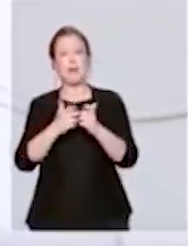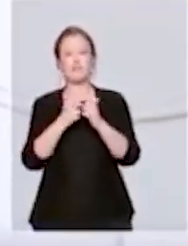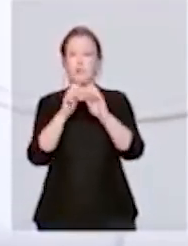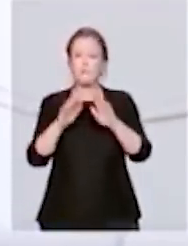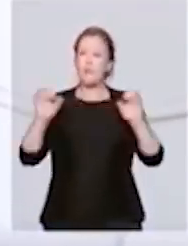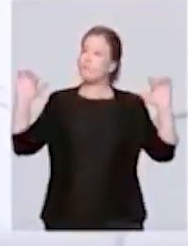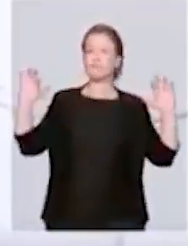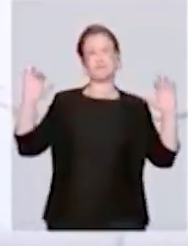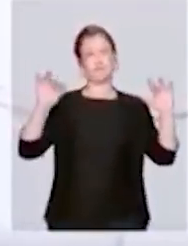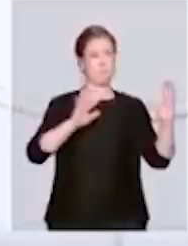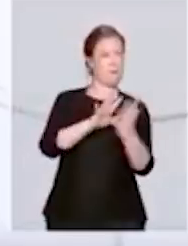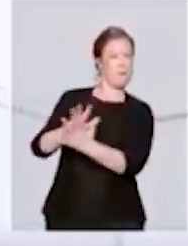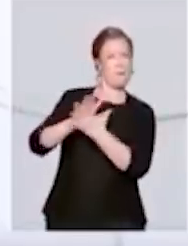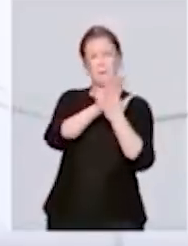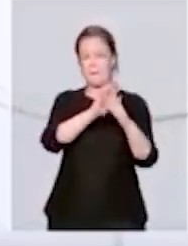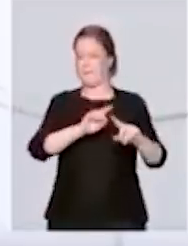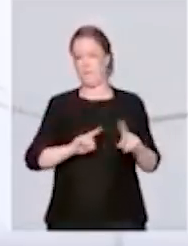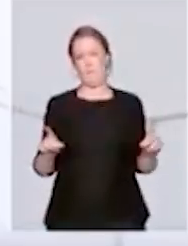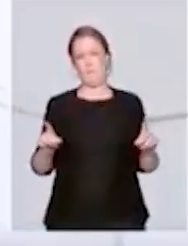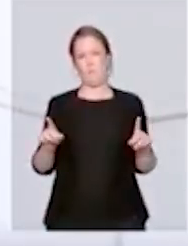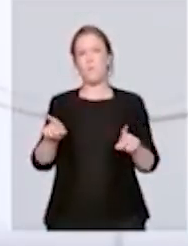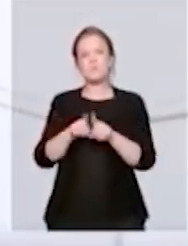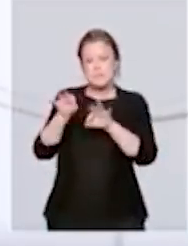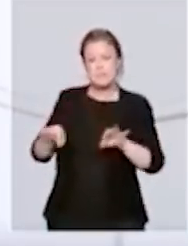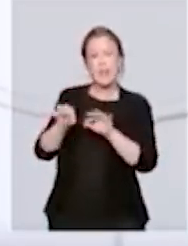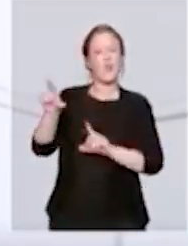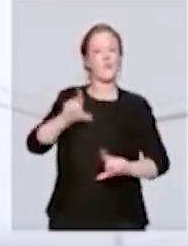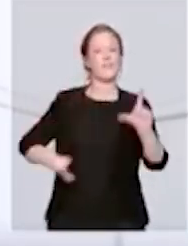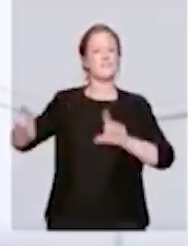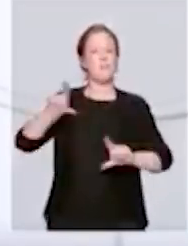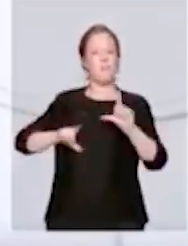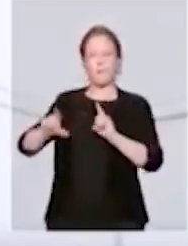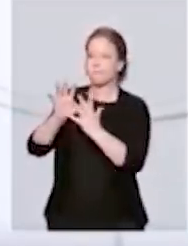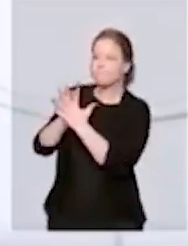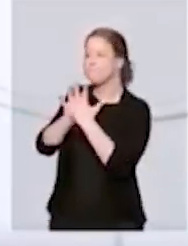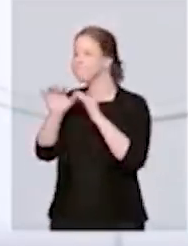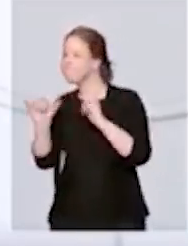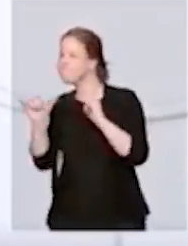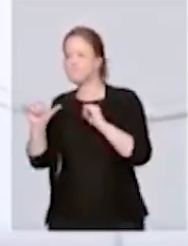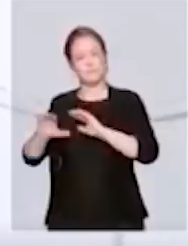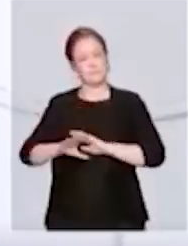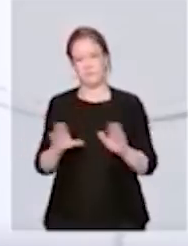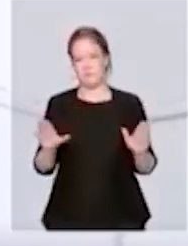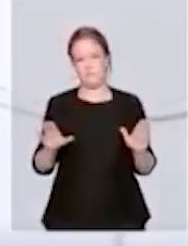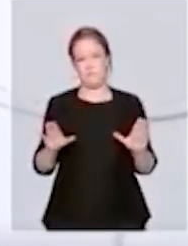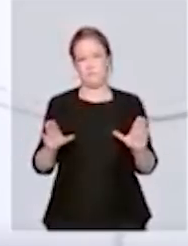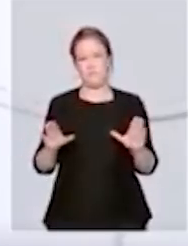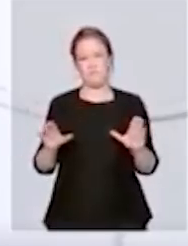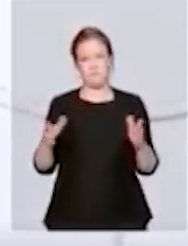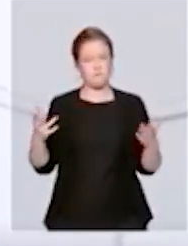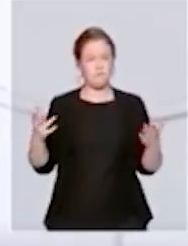interdits ainsi que tous les événements festifs dans les salles à louer tous les lieux qui comme les parcs d'attraction les parcs d'exposition sont